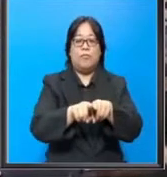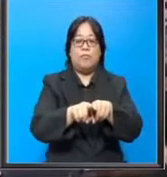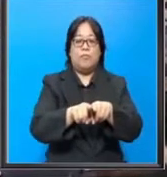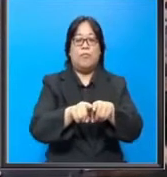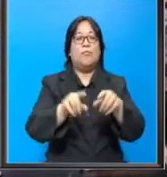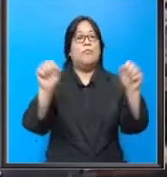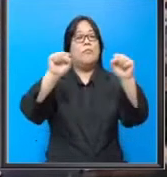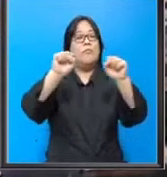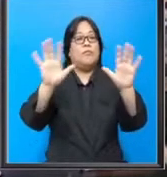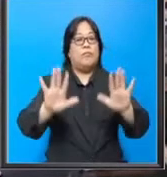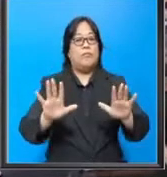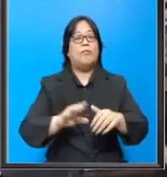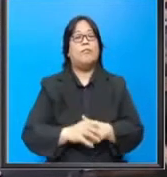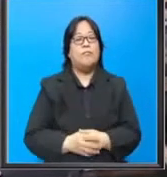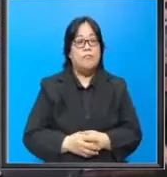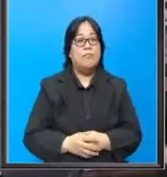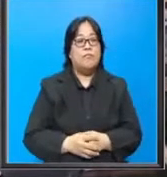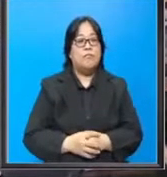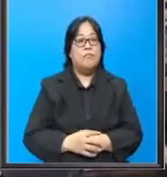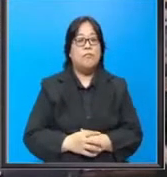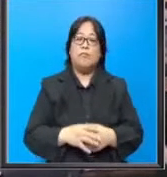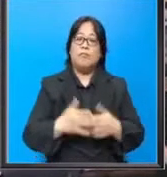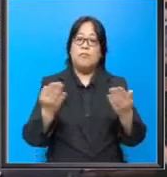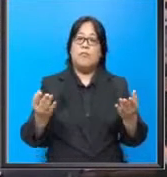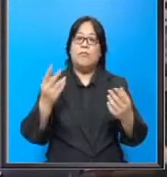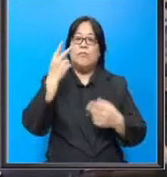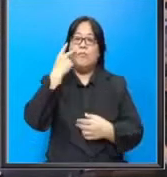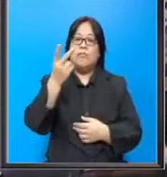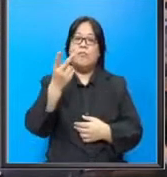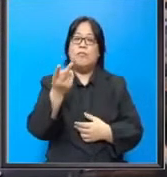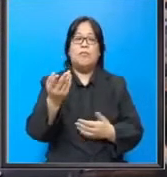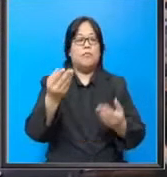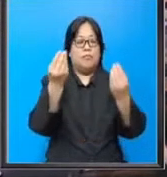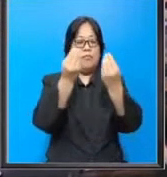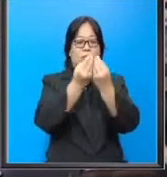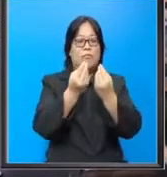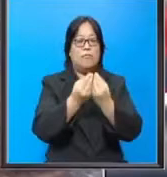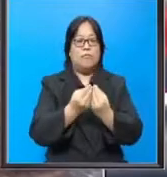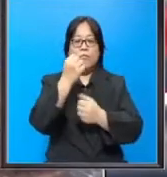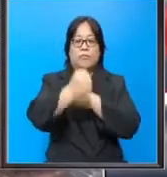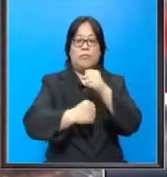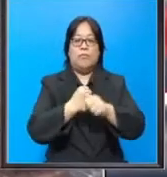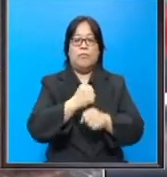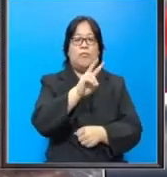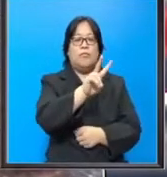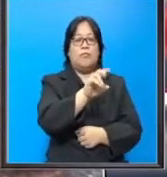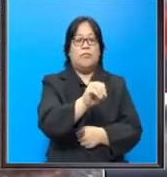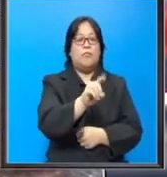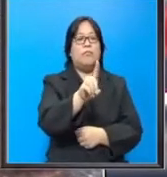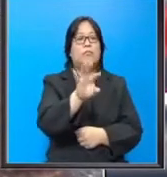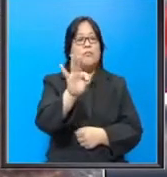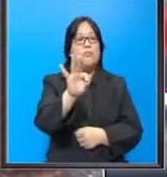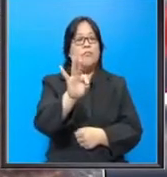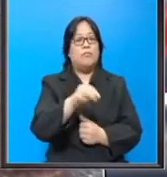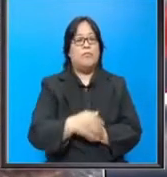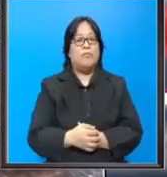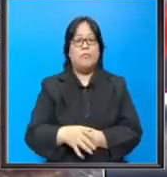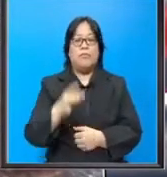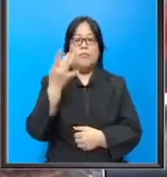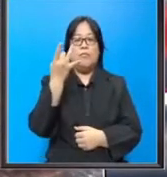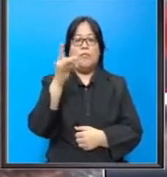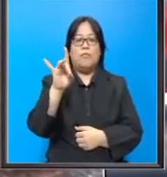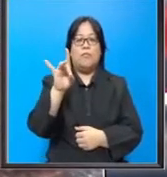Shah Alam berkenaan dengan nah melihatkan kepada peruntukan di tahun 2019 sebanyak